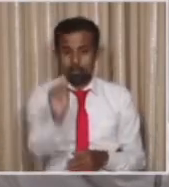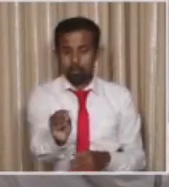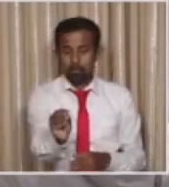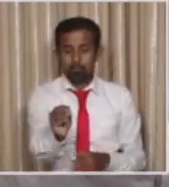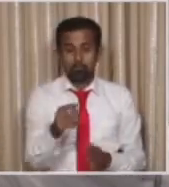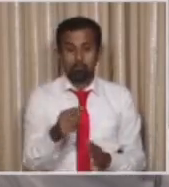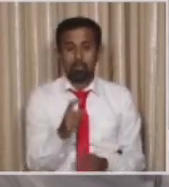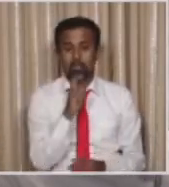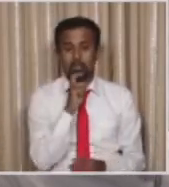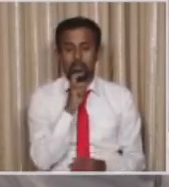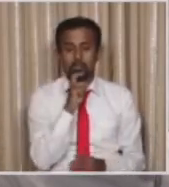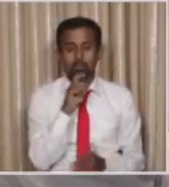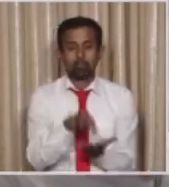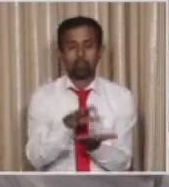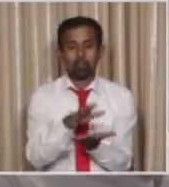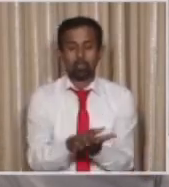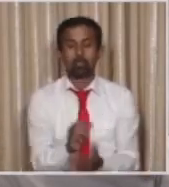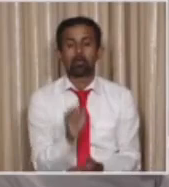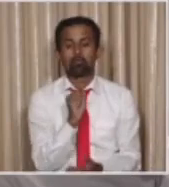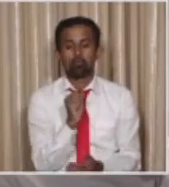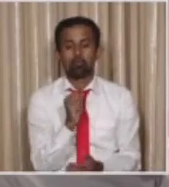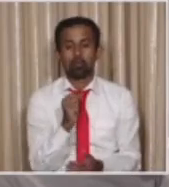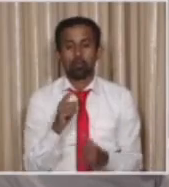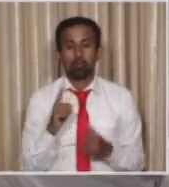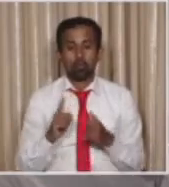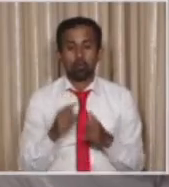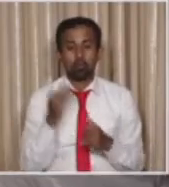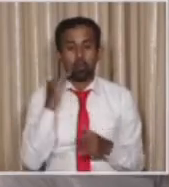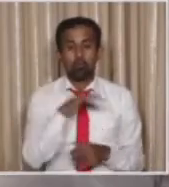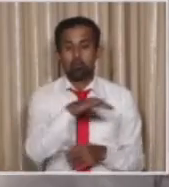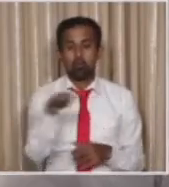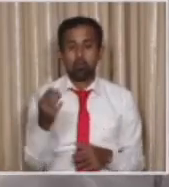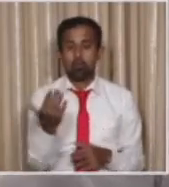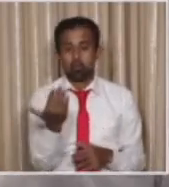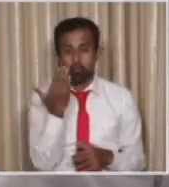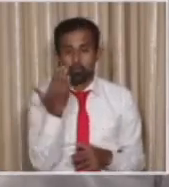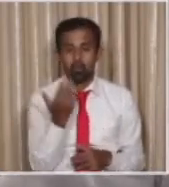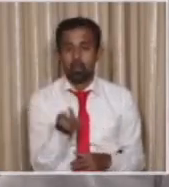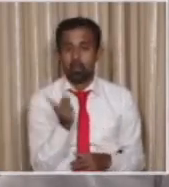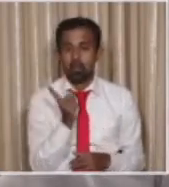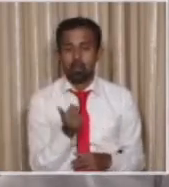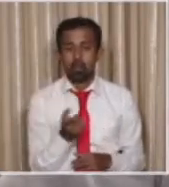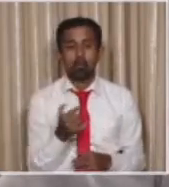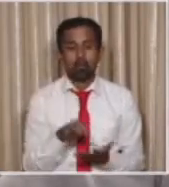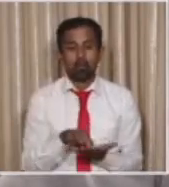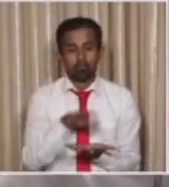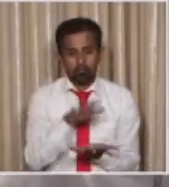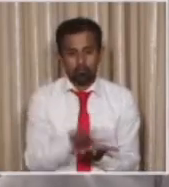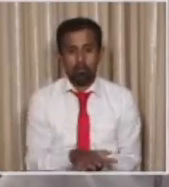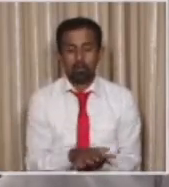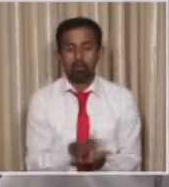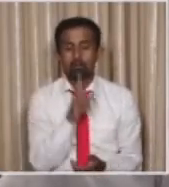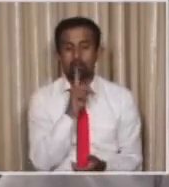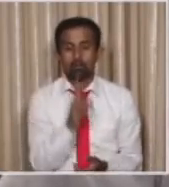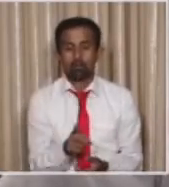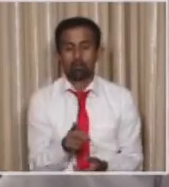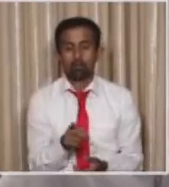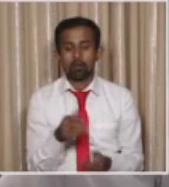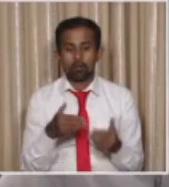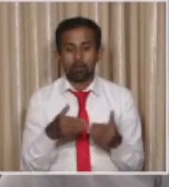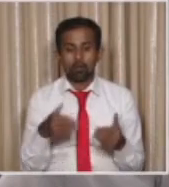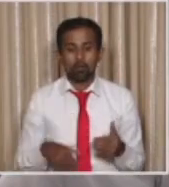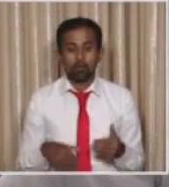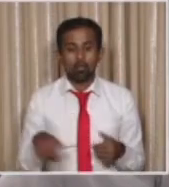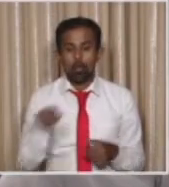मे अधिकरणे तींदु कुमक कुनात महाजन अधिकरणे इदिरिये ओउंट दडुवन लबेनवा एकांत कियन एक अद